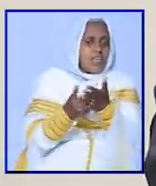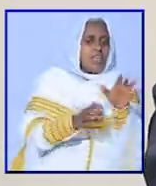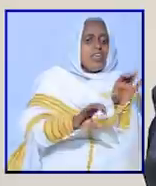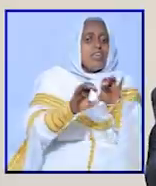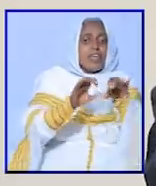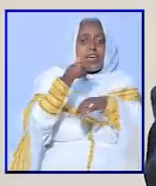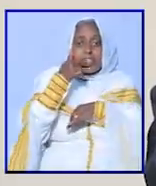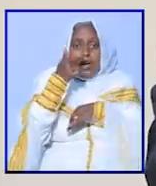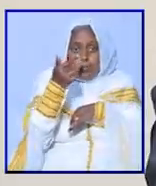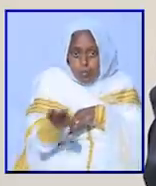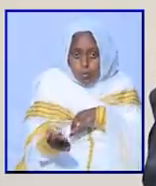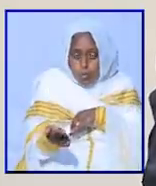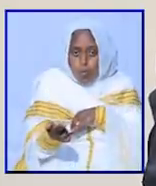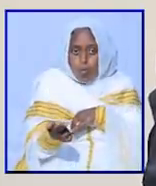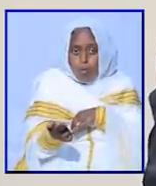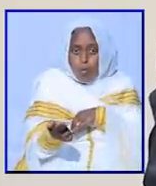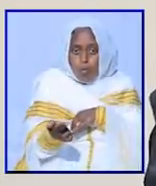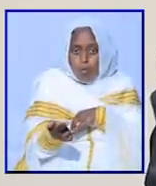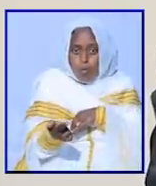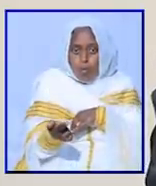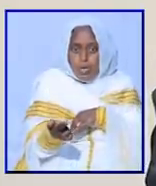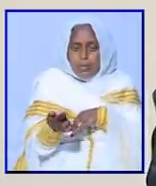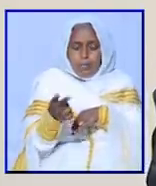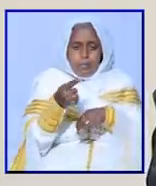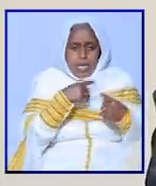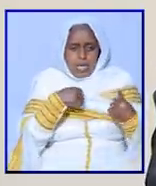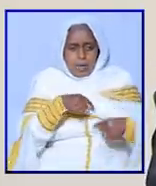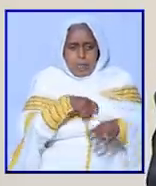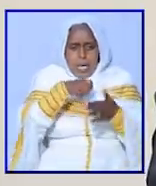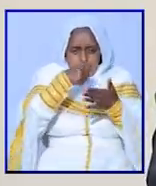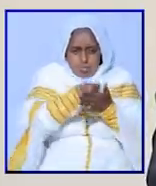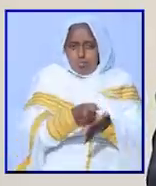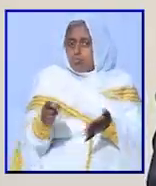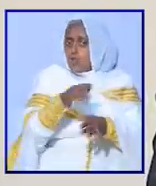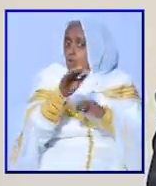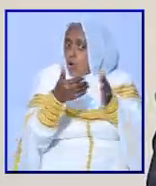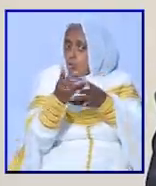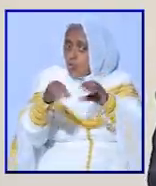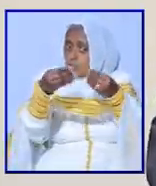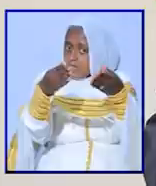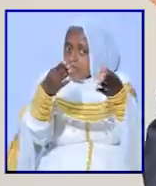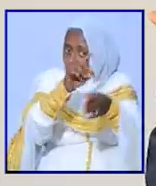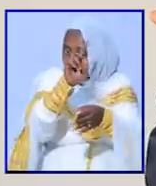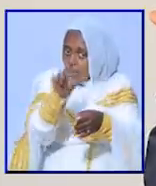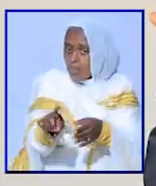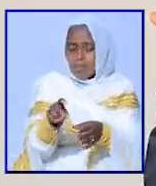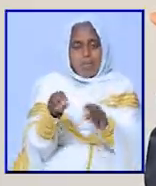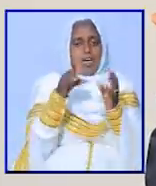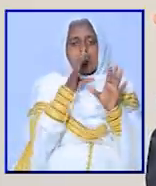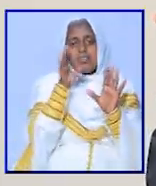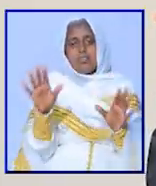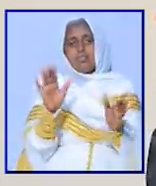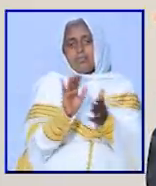ይሄ ይፈታል፣ ይሄ ይደረግልኛል ብሎ እንዲህ ልበጽኑ መሆን ለሁሉ